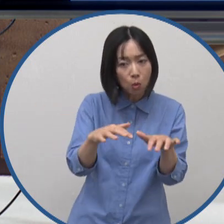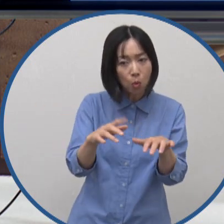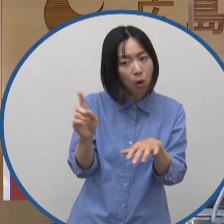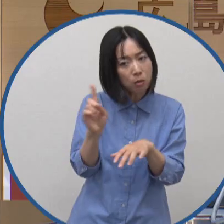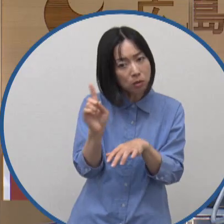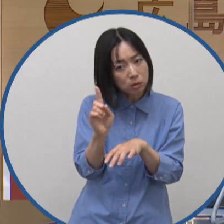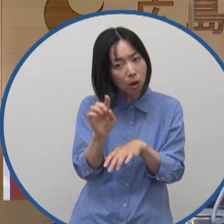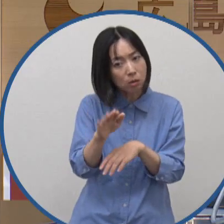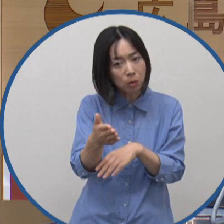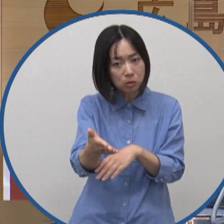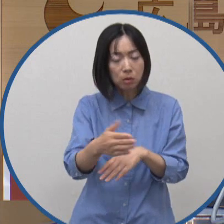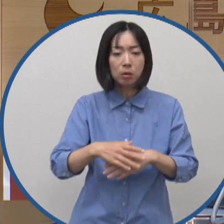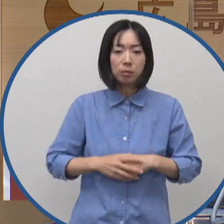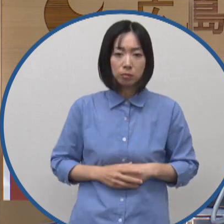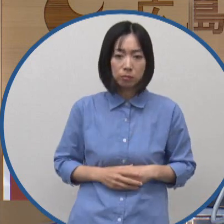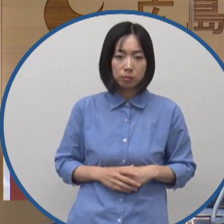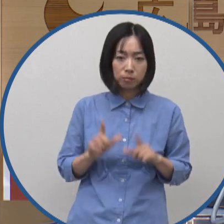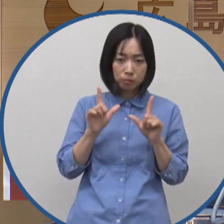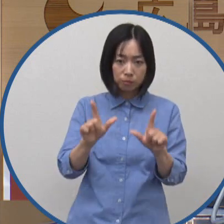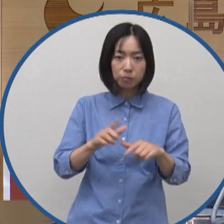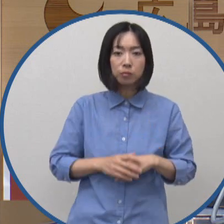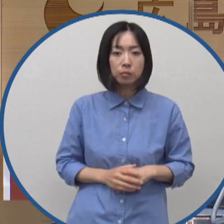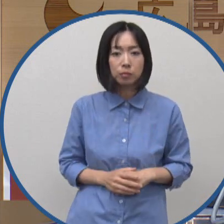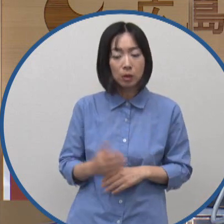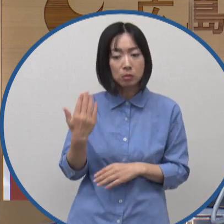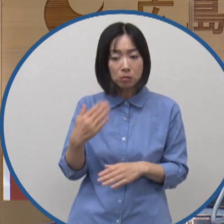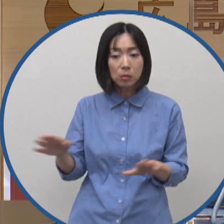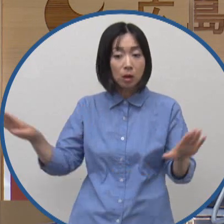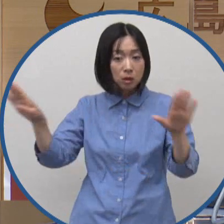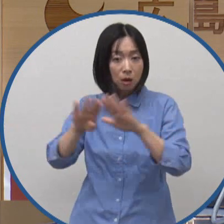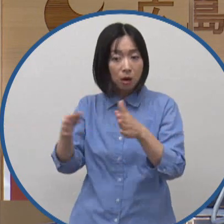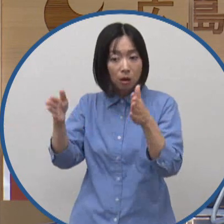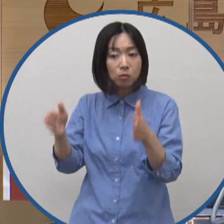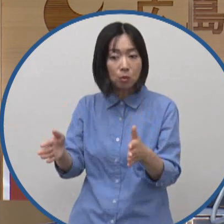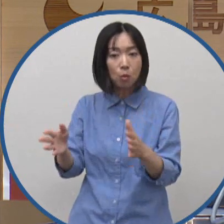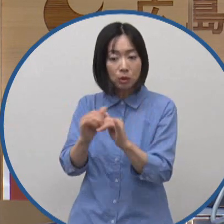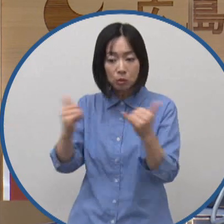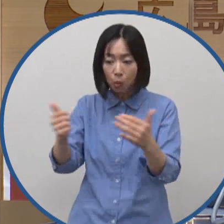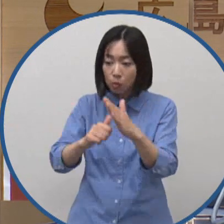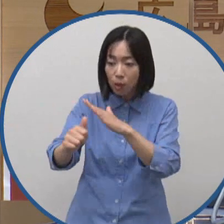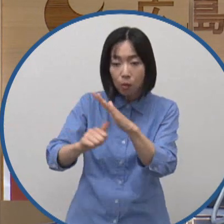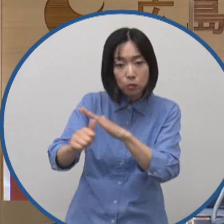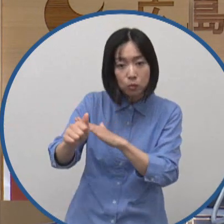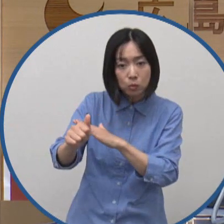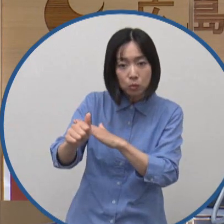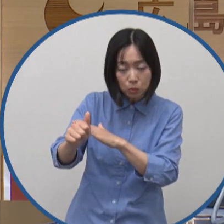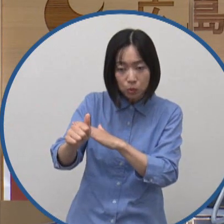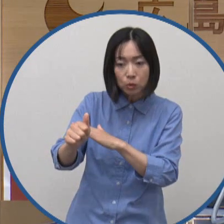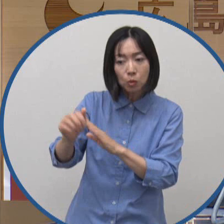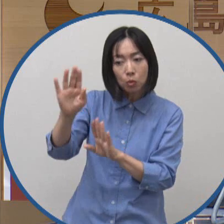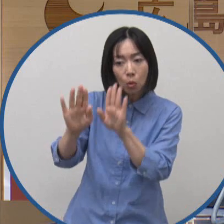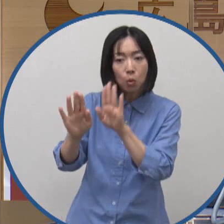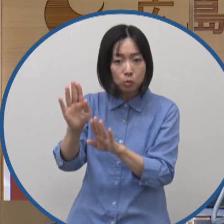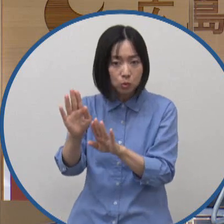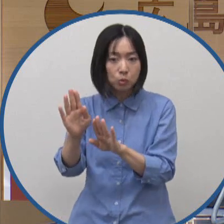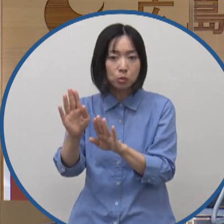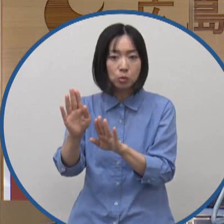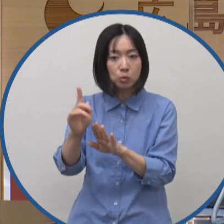うか。 先ほどですね、夜間の人出の動きをご覧いただきましたけれ